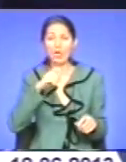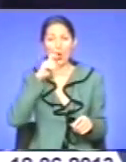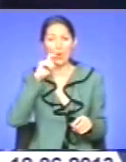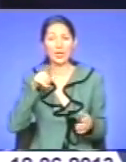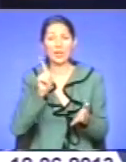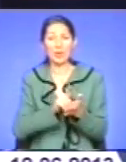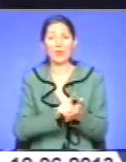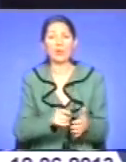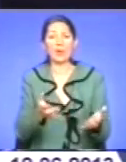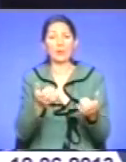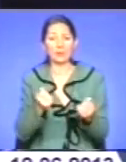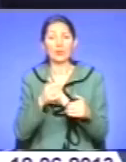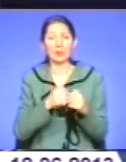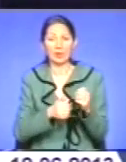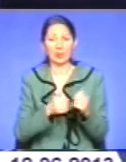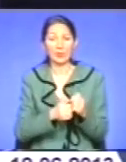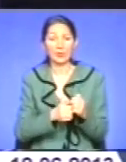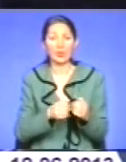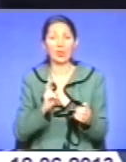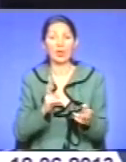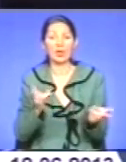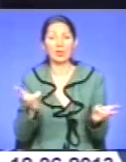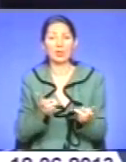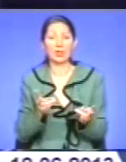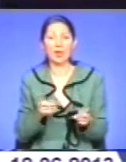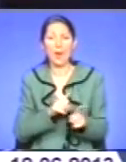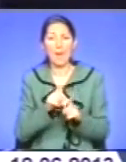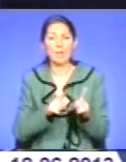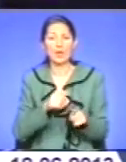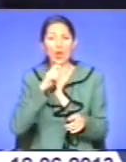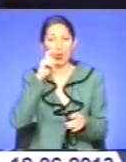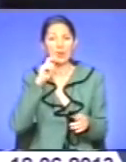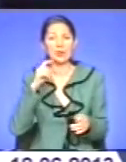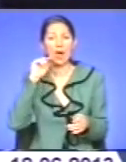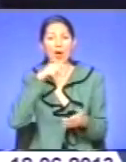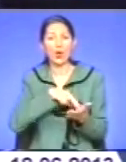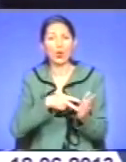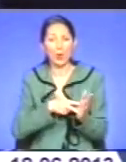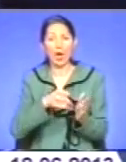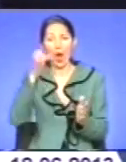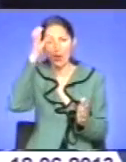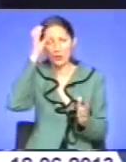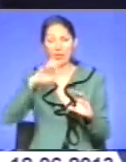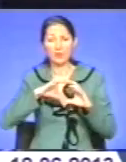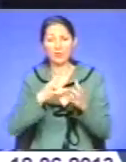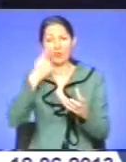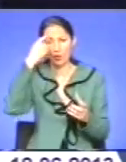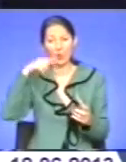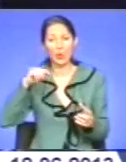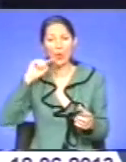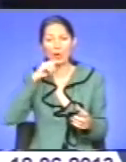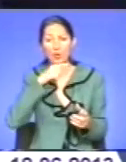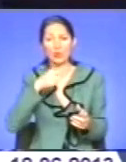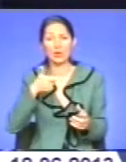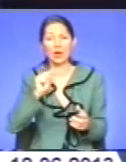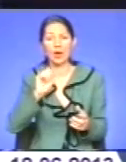середнього. Як повинні трансформуватися українська економіка та освіта, всесвітньо відомий економіст Богдан Гаврилишин розповість